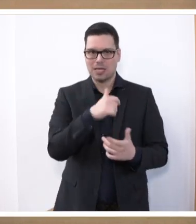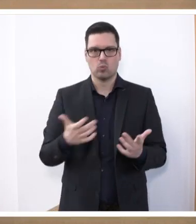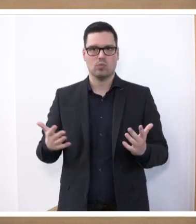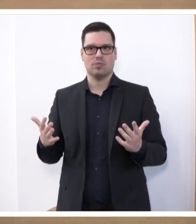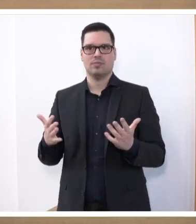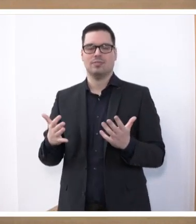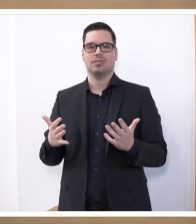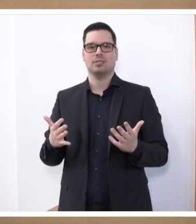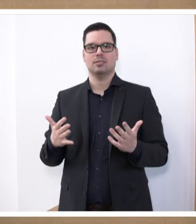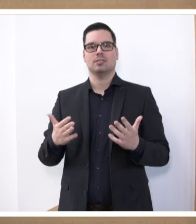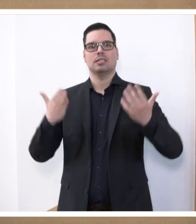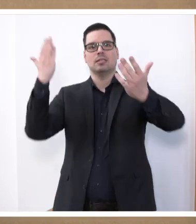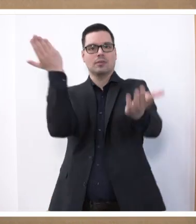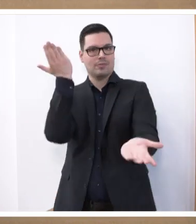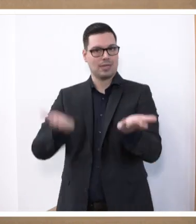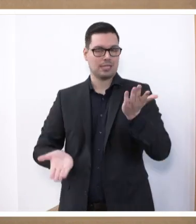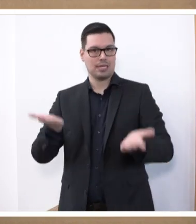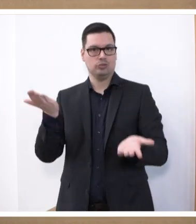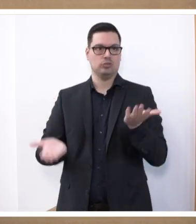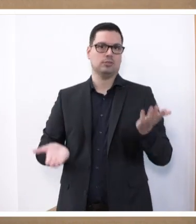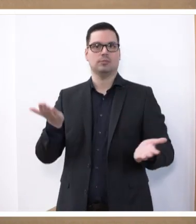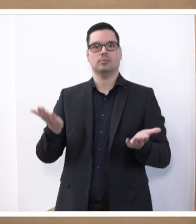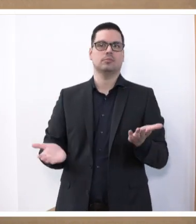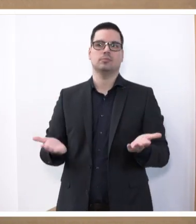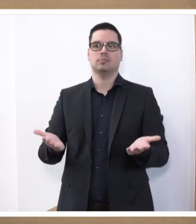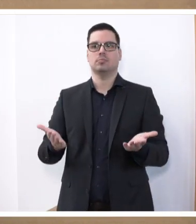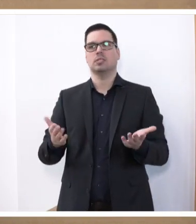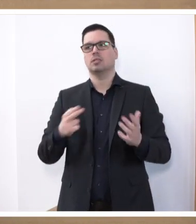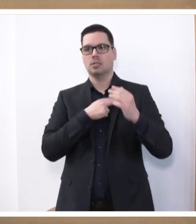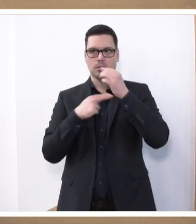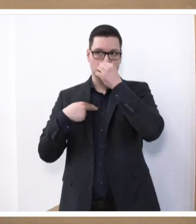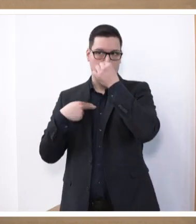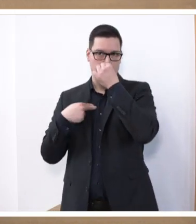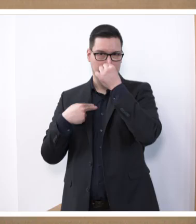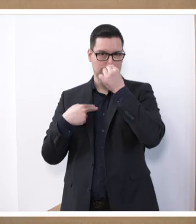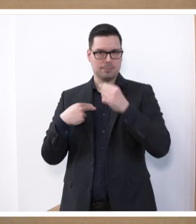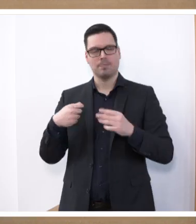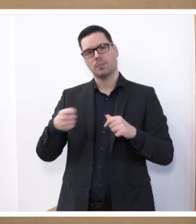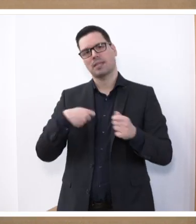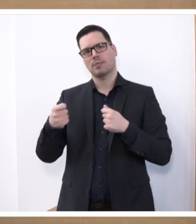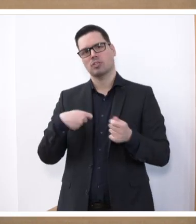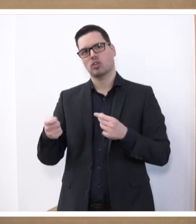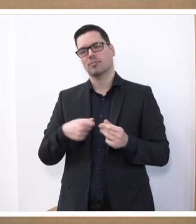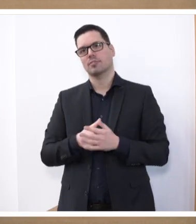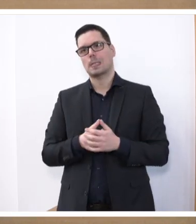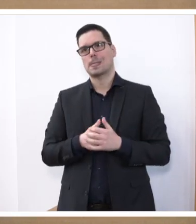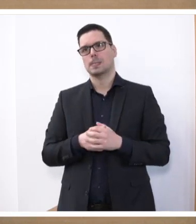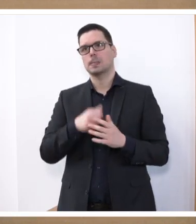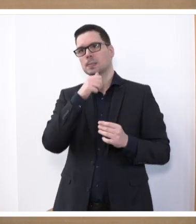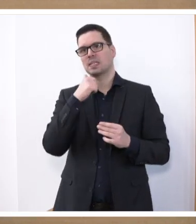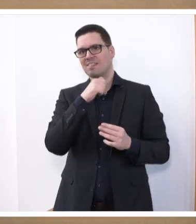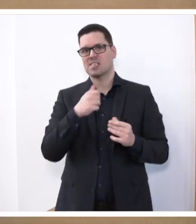wenn man es vergleichen würde vielleicht mit der Privatwirtschaft draußen kann man am ehsten äh es wahrscheinlich mit dem Beruf